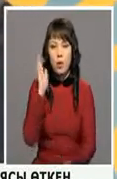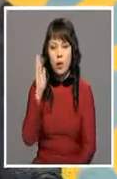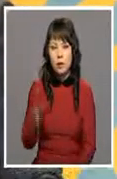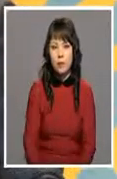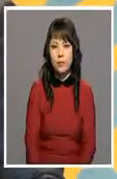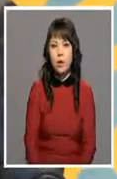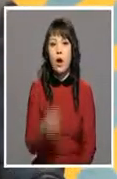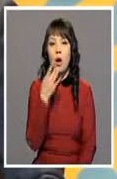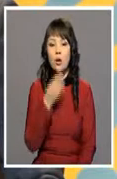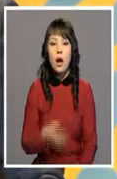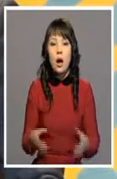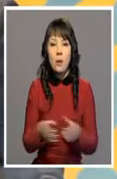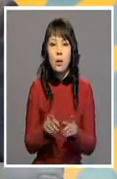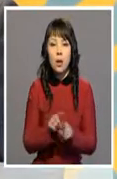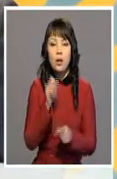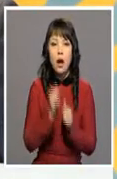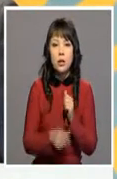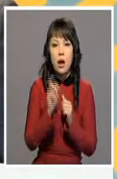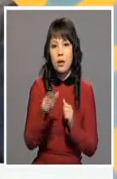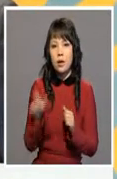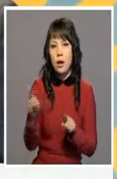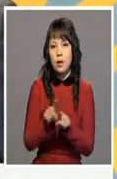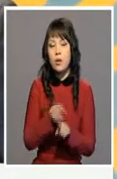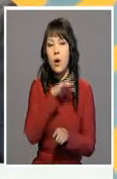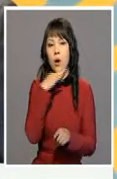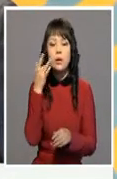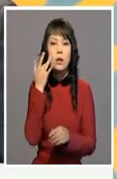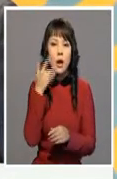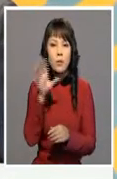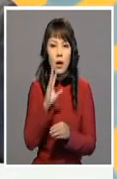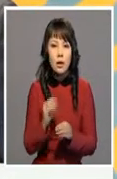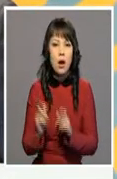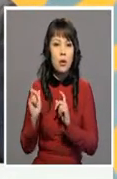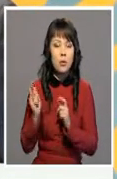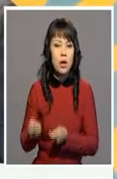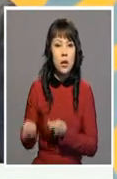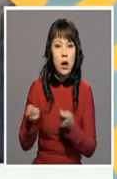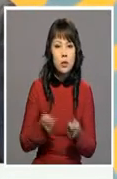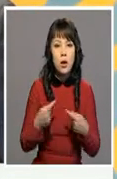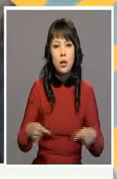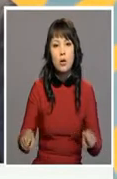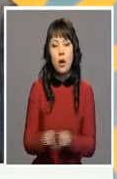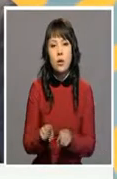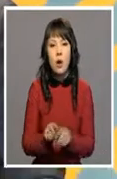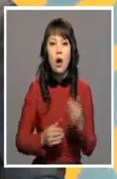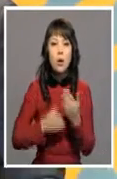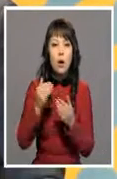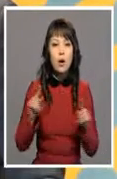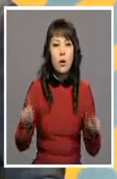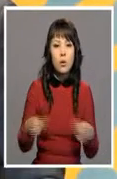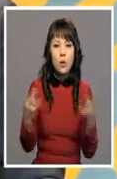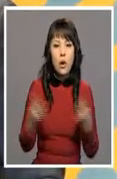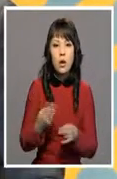Ұлттық компания үнемі жолаушыларға қызмет көрсетуді жетілдіріп, жүк тасымалының сапасын көтеруі керек. Сіздердің